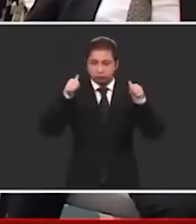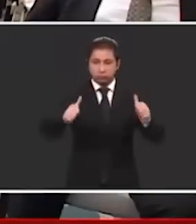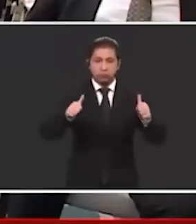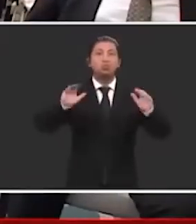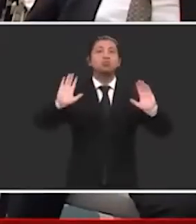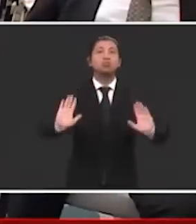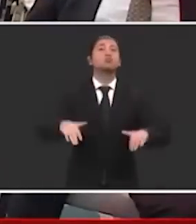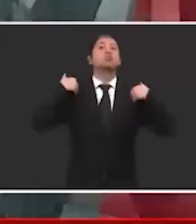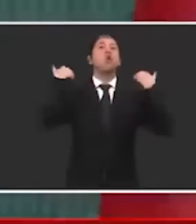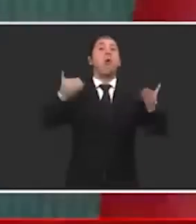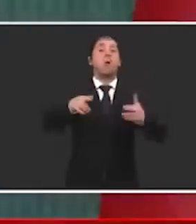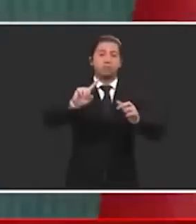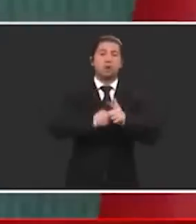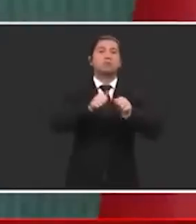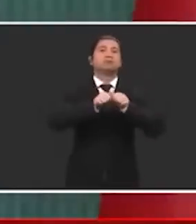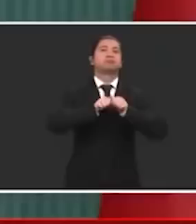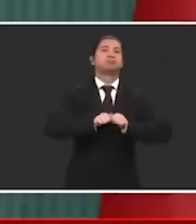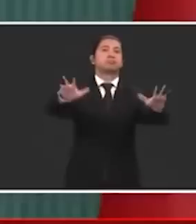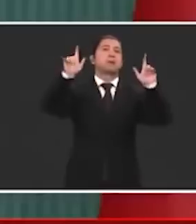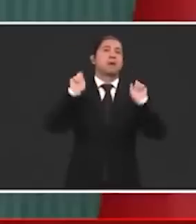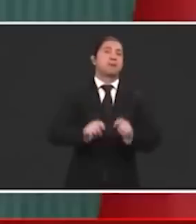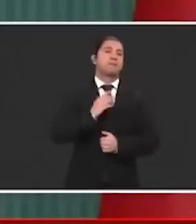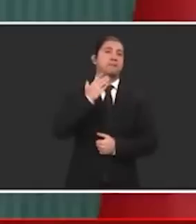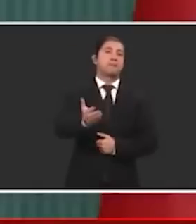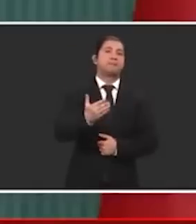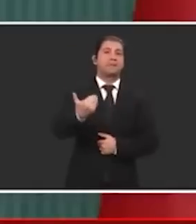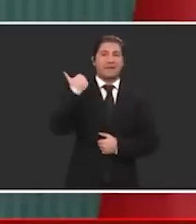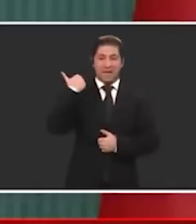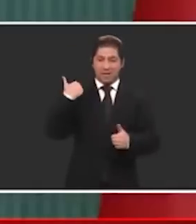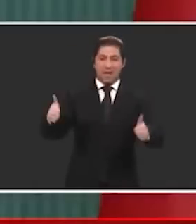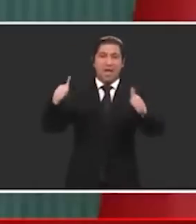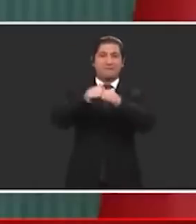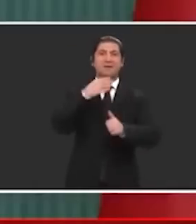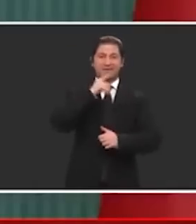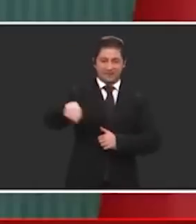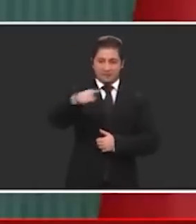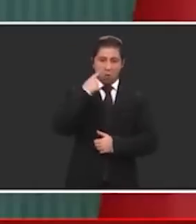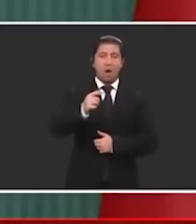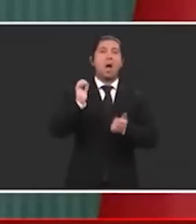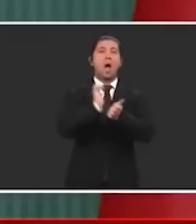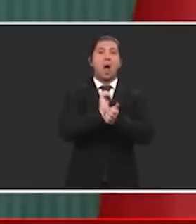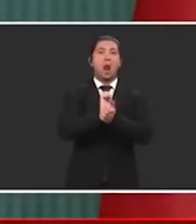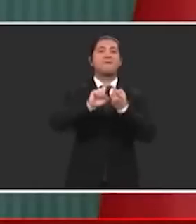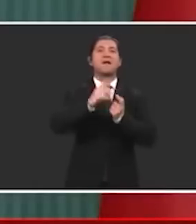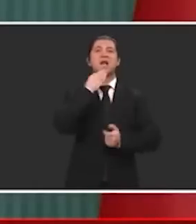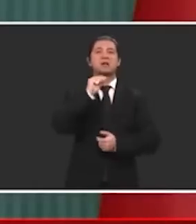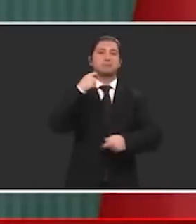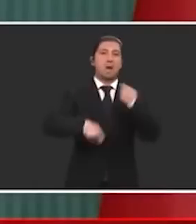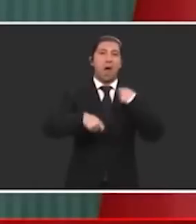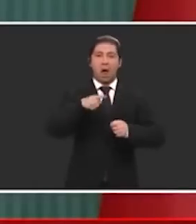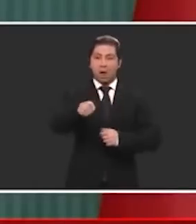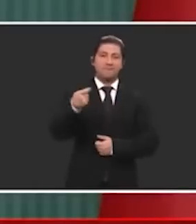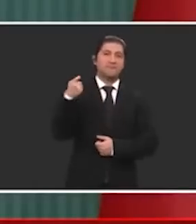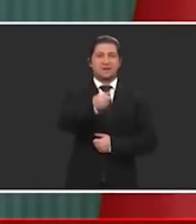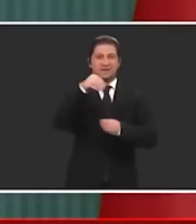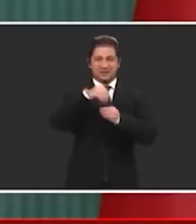bu projeleri yaygınlaştıracağız. Yeni evlenen çiftlere Aile ve Gençlik Bankası'ndan